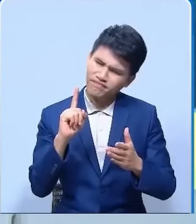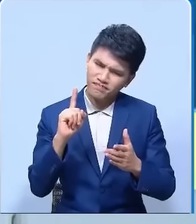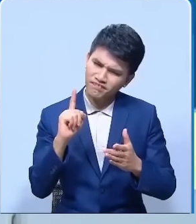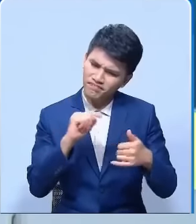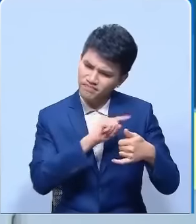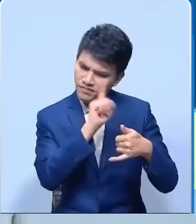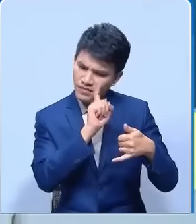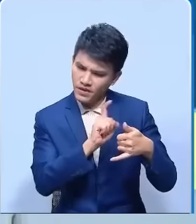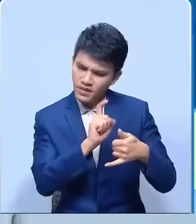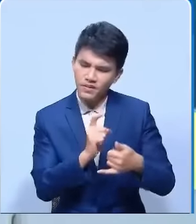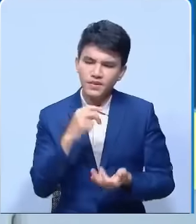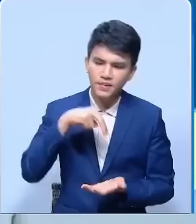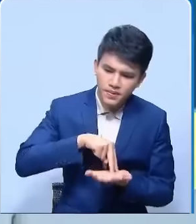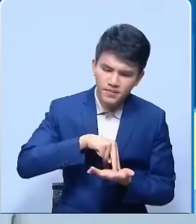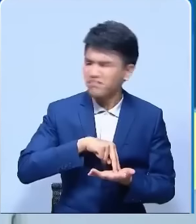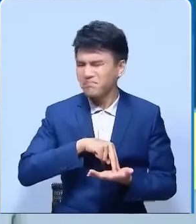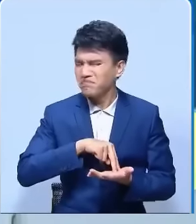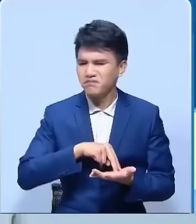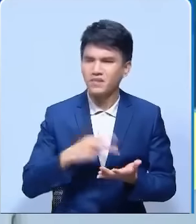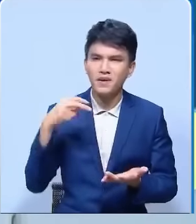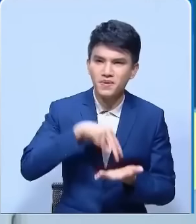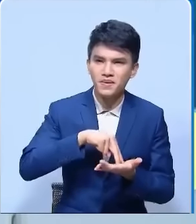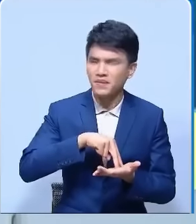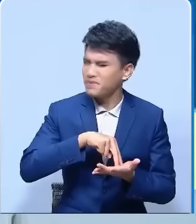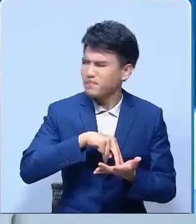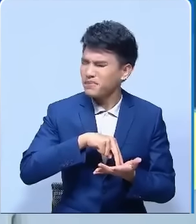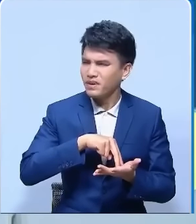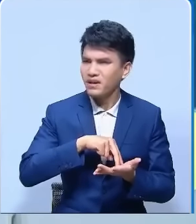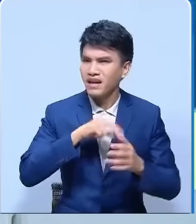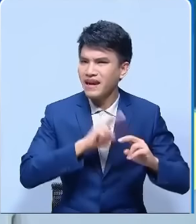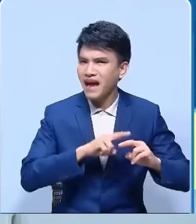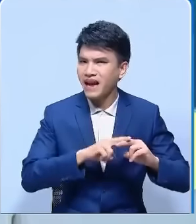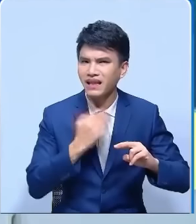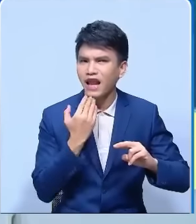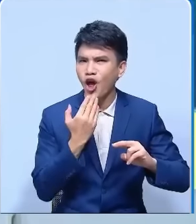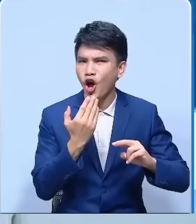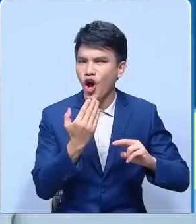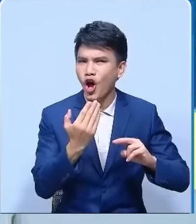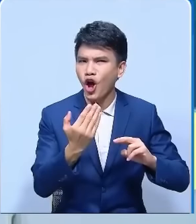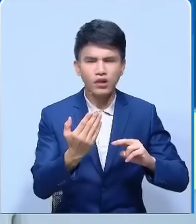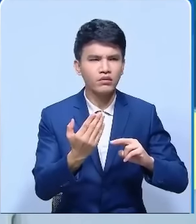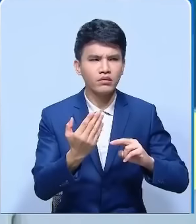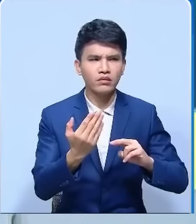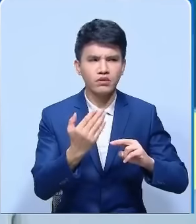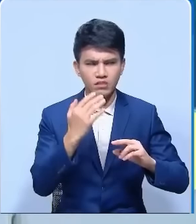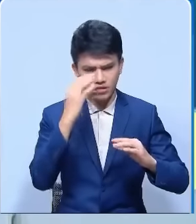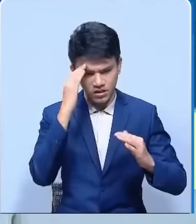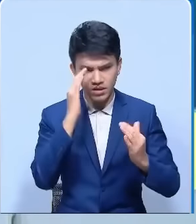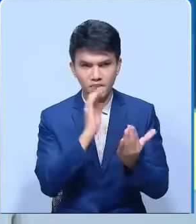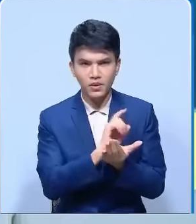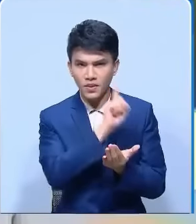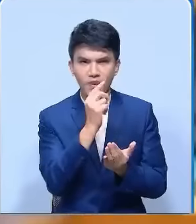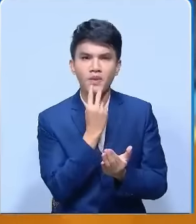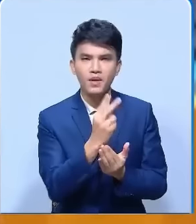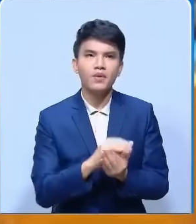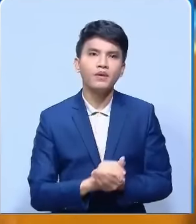ลุกสิไม่ลุกลุกสิไม่ลุกนั่งอยู่งั้นไม่ลุกไปไหนสักทีไม่ขยับไม่ขยื่นอะไรเลยนะคะเอาไปดูกันเกิดอะไรขึ้นค่ะ